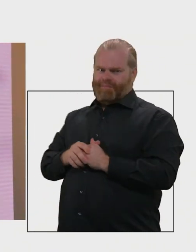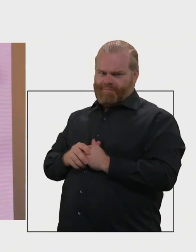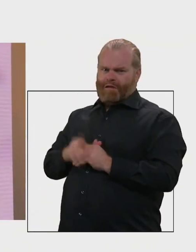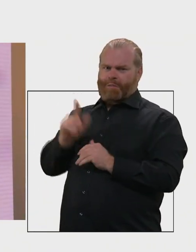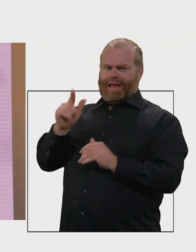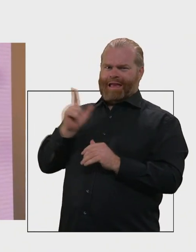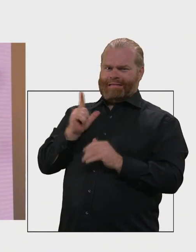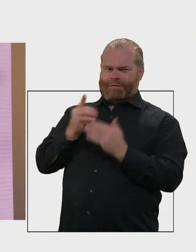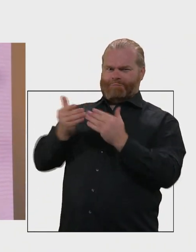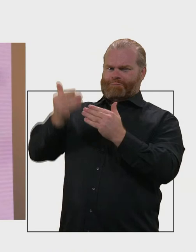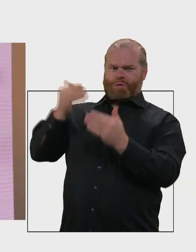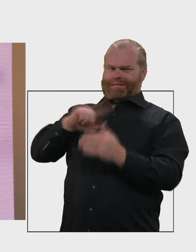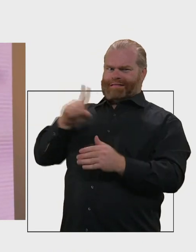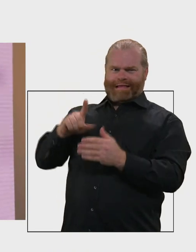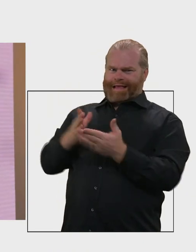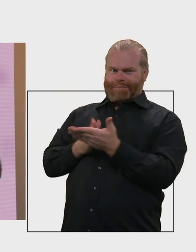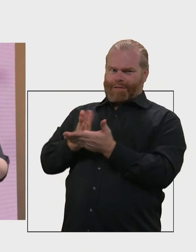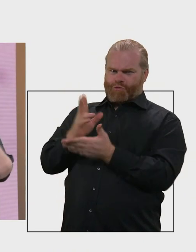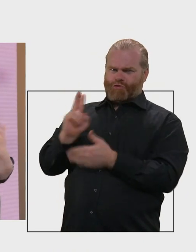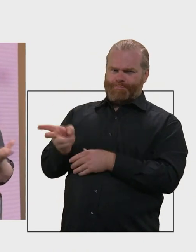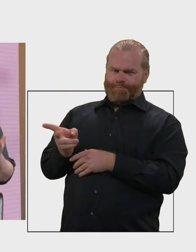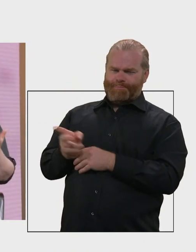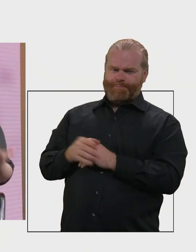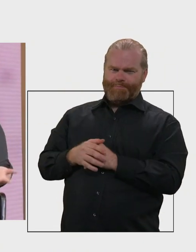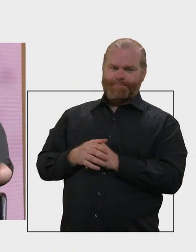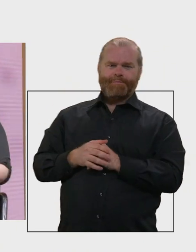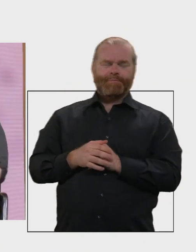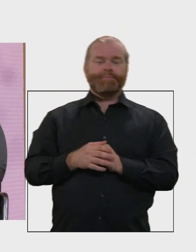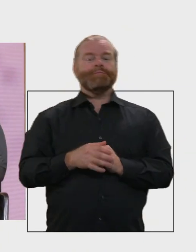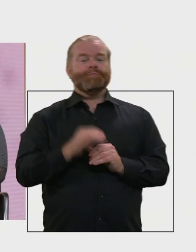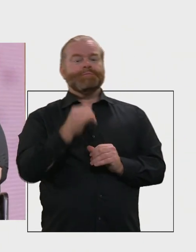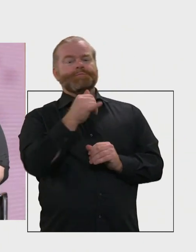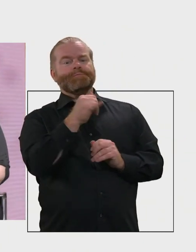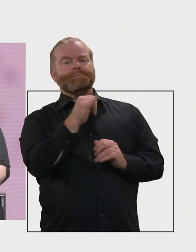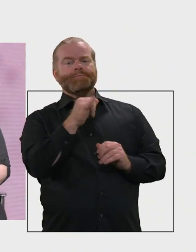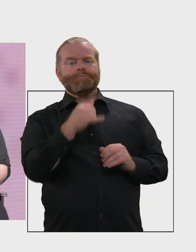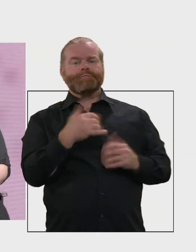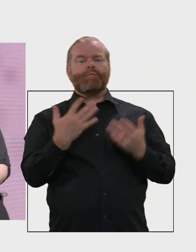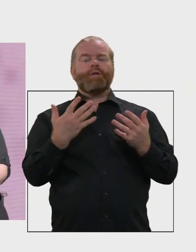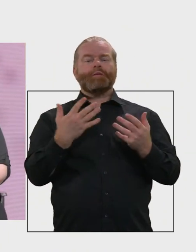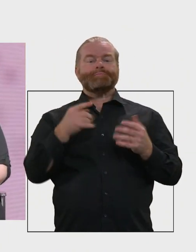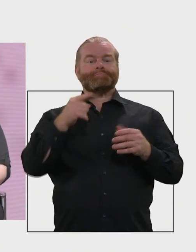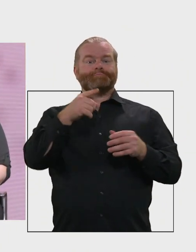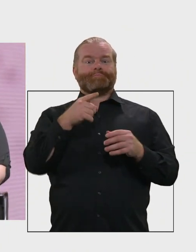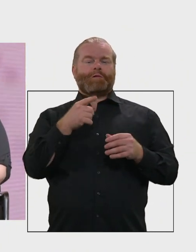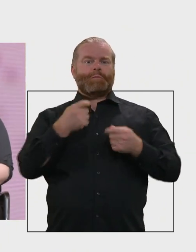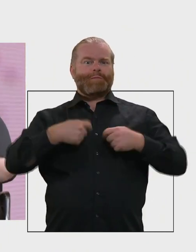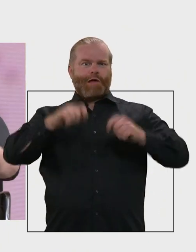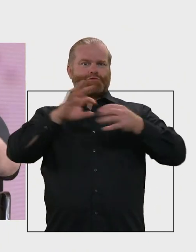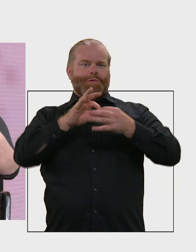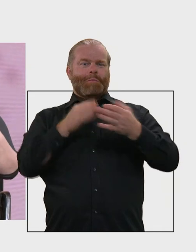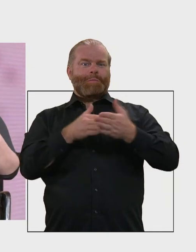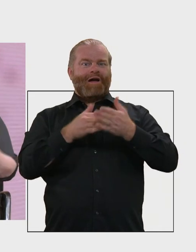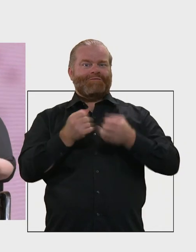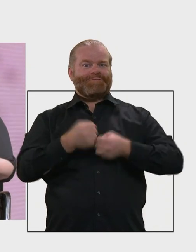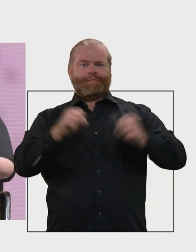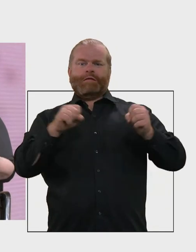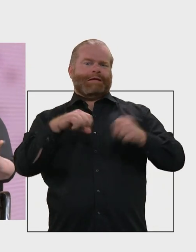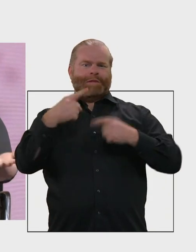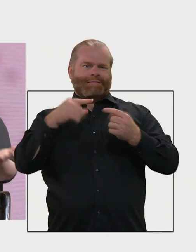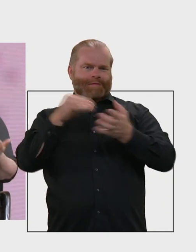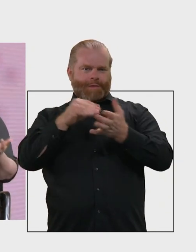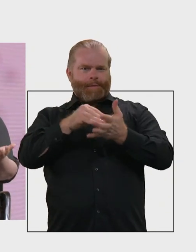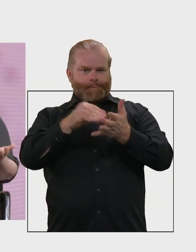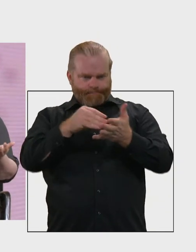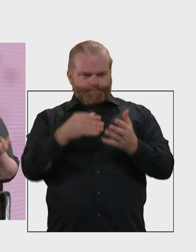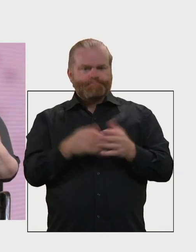also die bauliche Barriere Freiheit, die war immer mit drin. Da gab es eine tolle, okay, Begleitung, mhm, von einer Architektin. Die ganzen Stationen, die